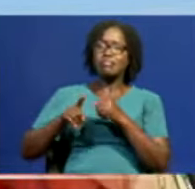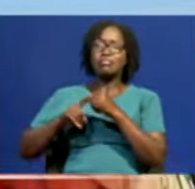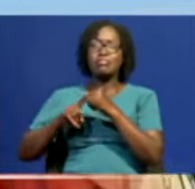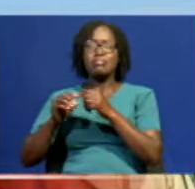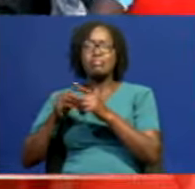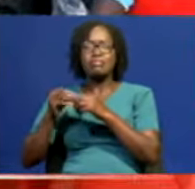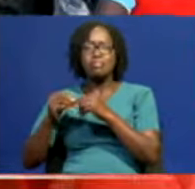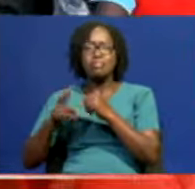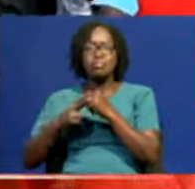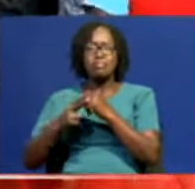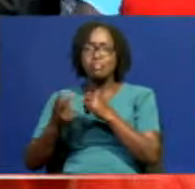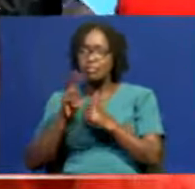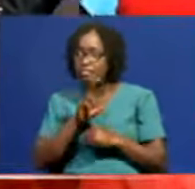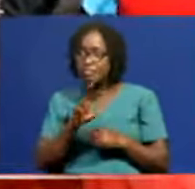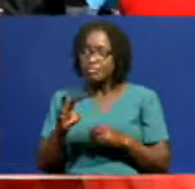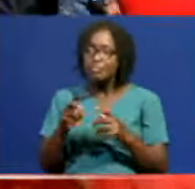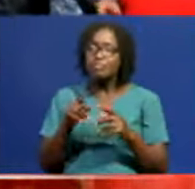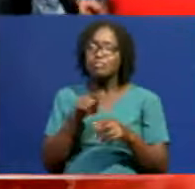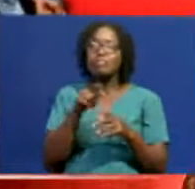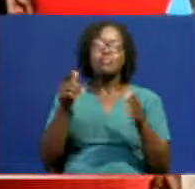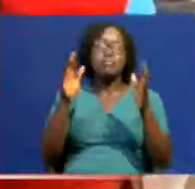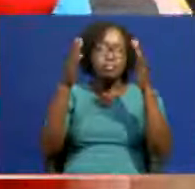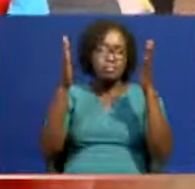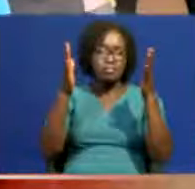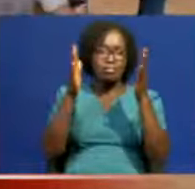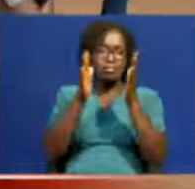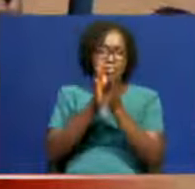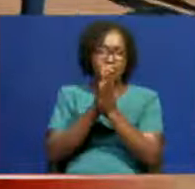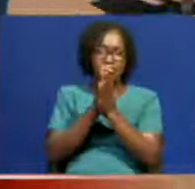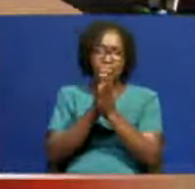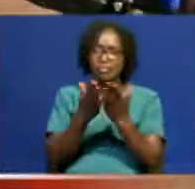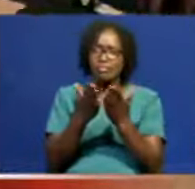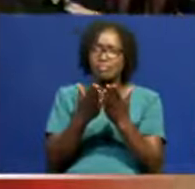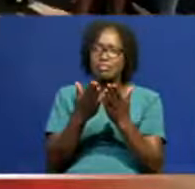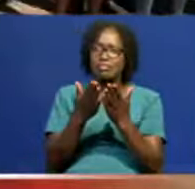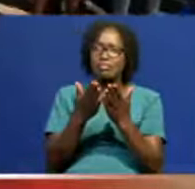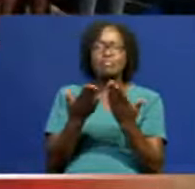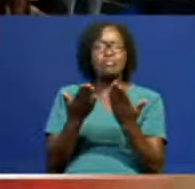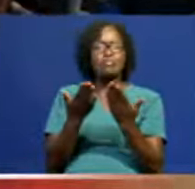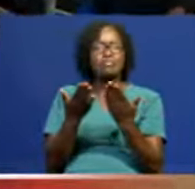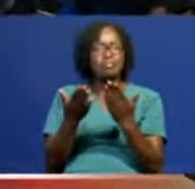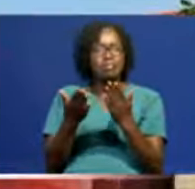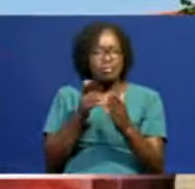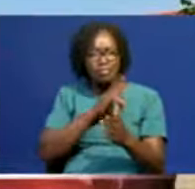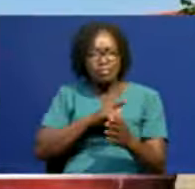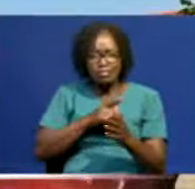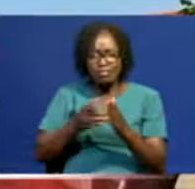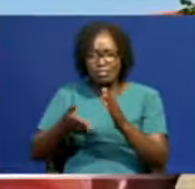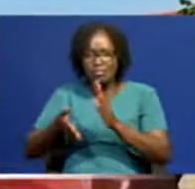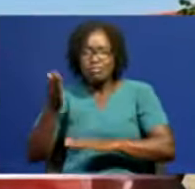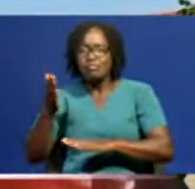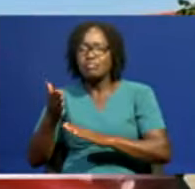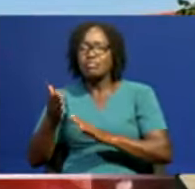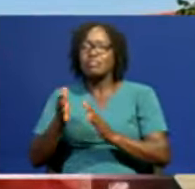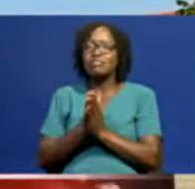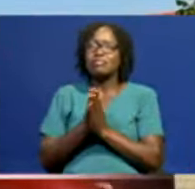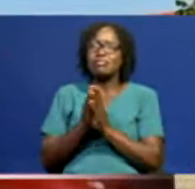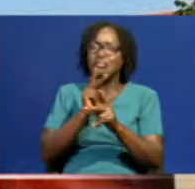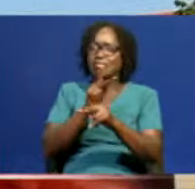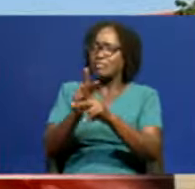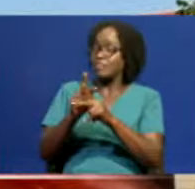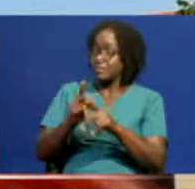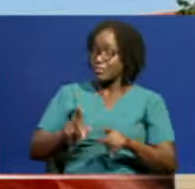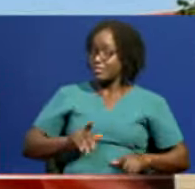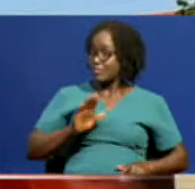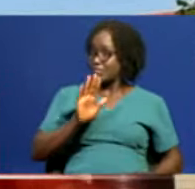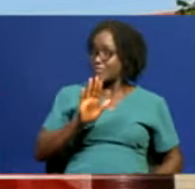7 tutawaona tu. Wanaosherehekea wamehimizwa kutolewa zaidi ili kuepusha kuvamiwa na fisi. Kuwa katika hali ya kujichunga maisha